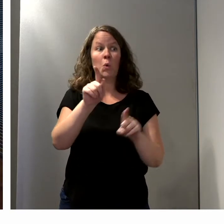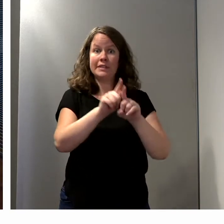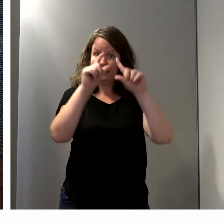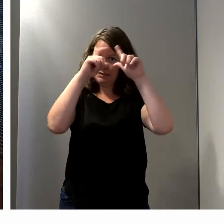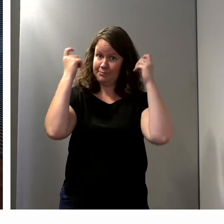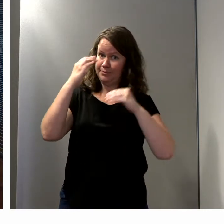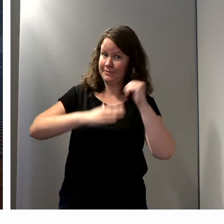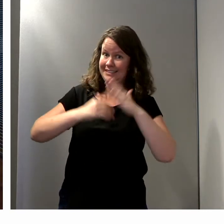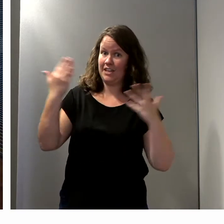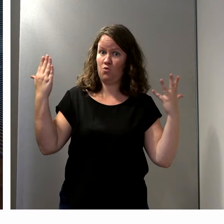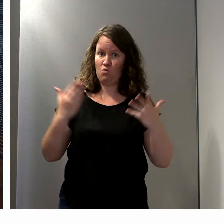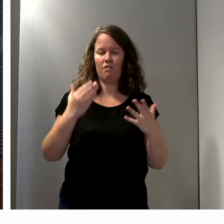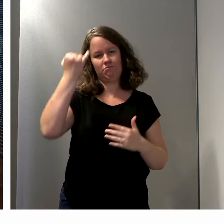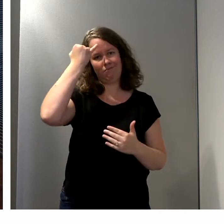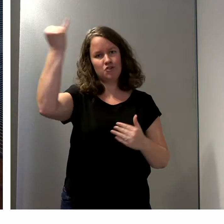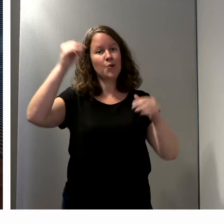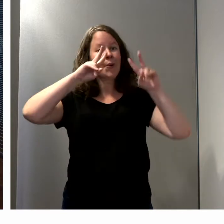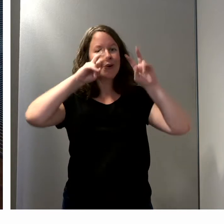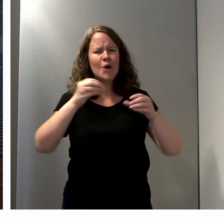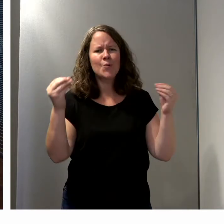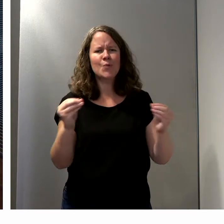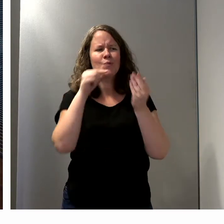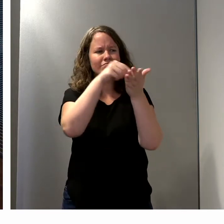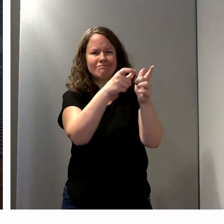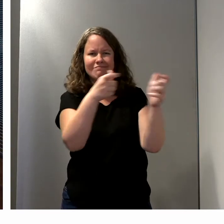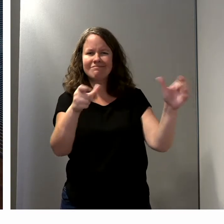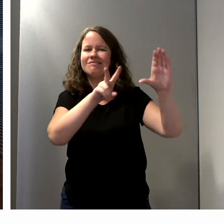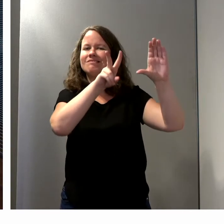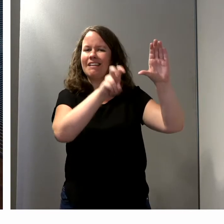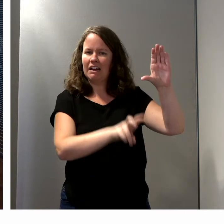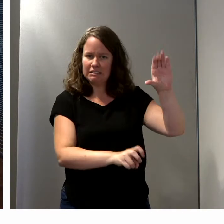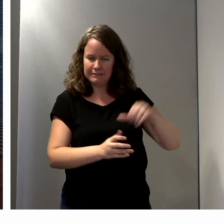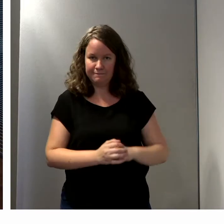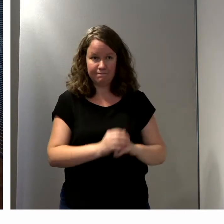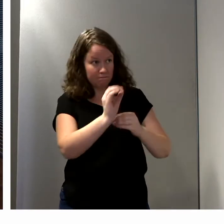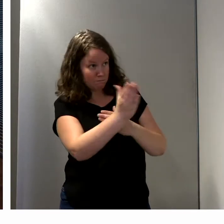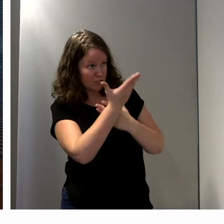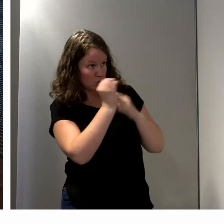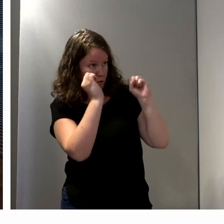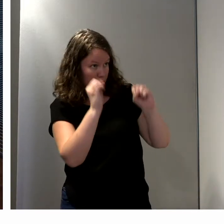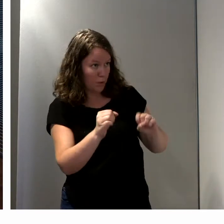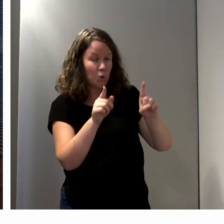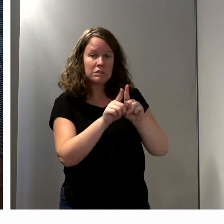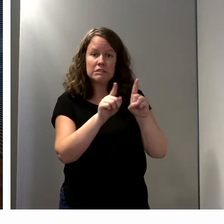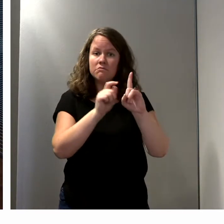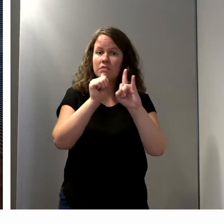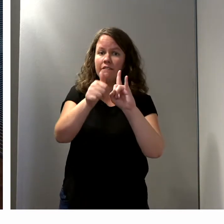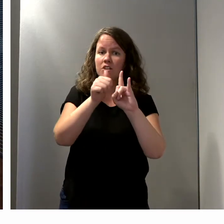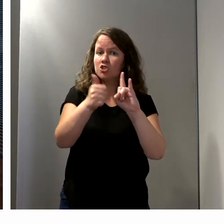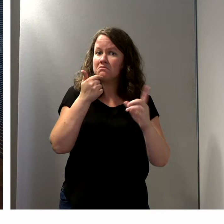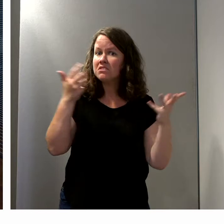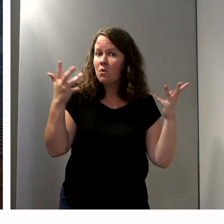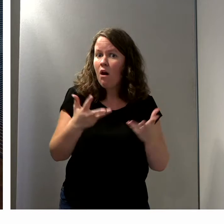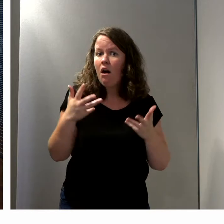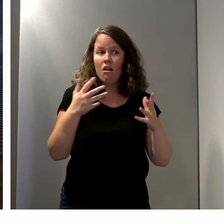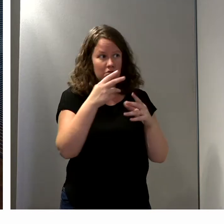ingénieure de recherche au CNRS. Qu'est-ce que d'abord, peut-être en quelques mots, présenter peut-être ce que c'est que la Fédération française handisport et vos